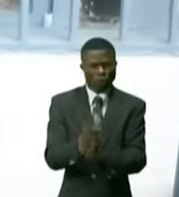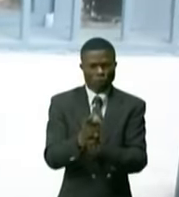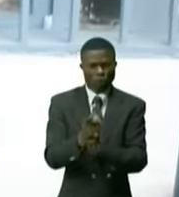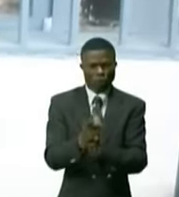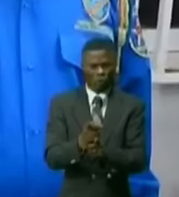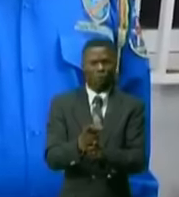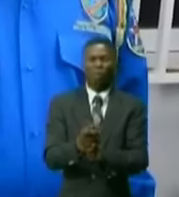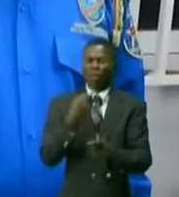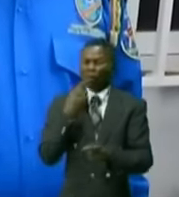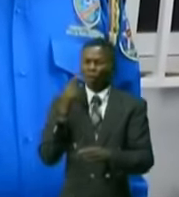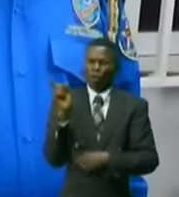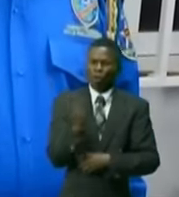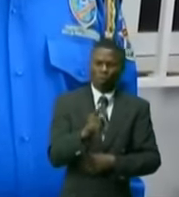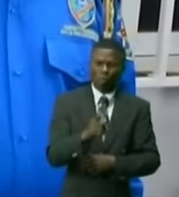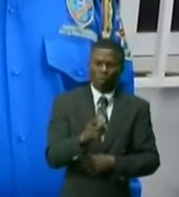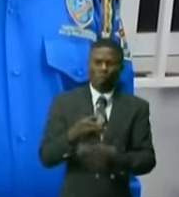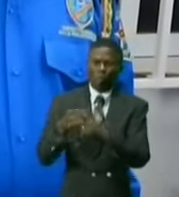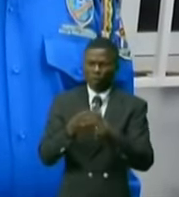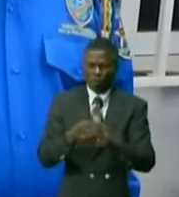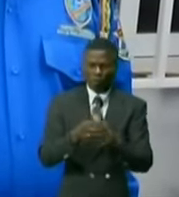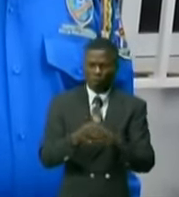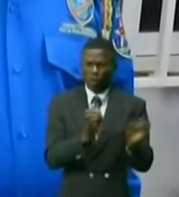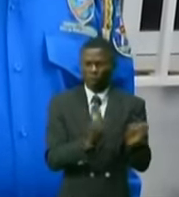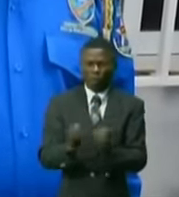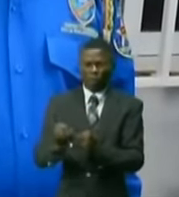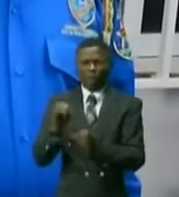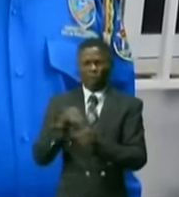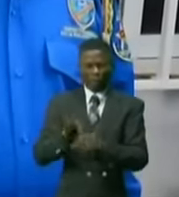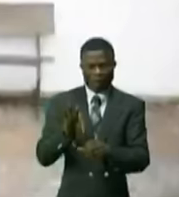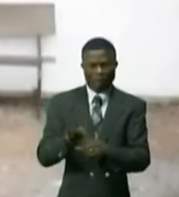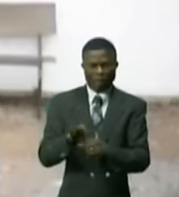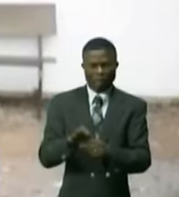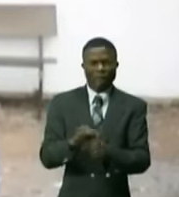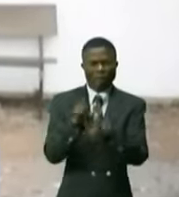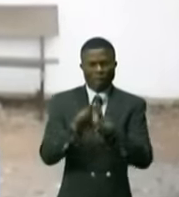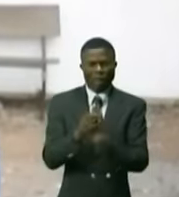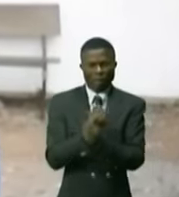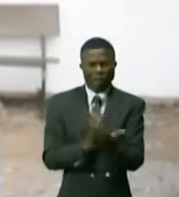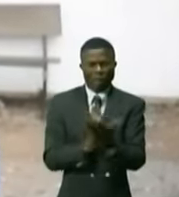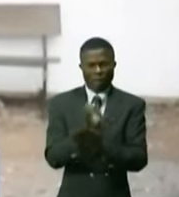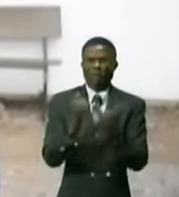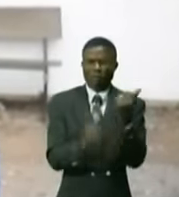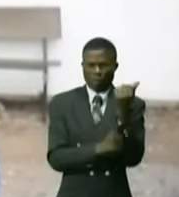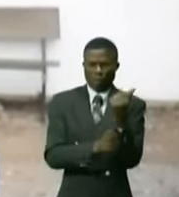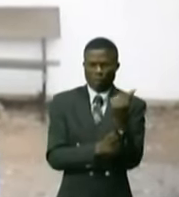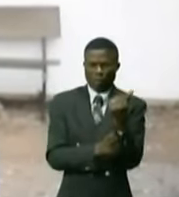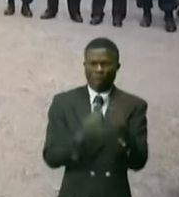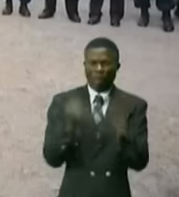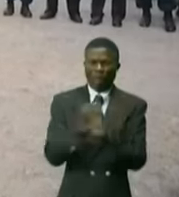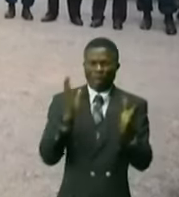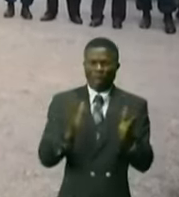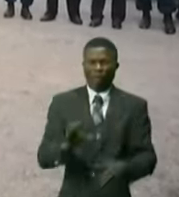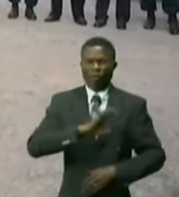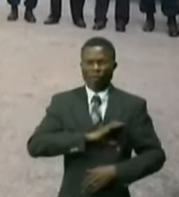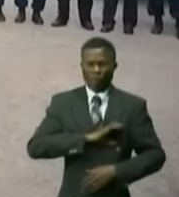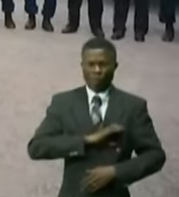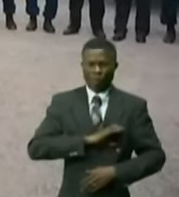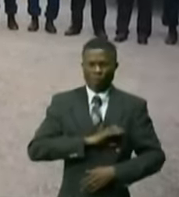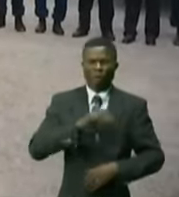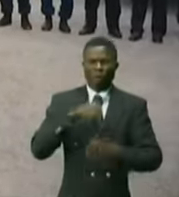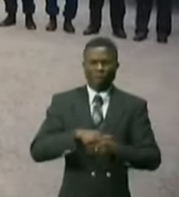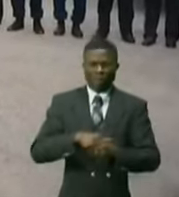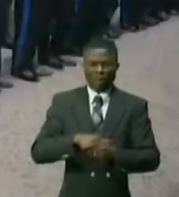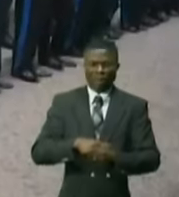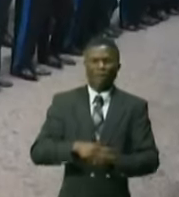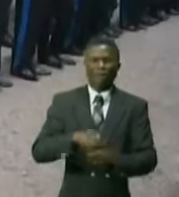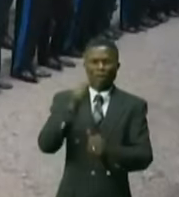des consignes de sécurité du processus électoral et le respect des droits humains par les personnels de la police commis dans tous